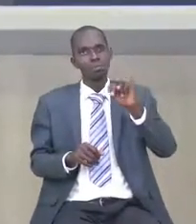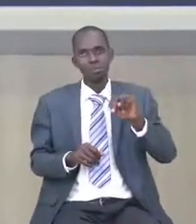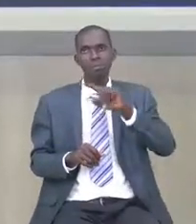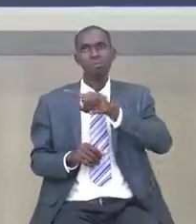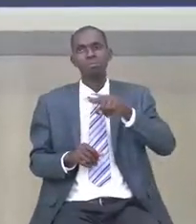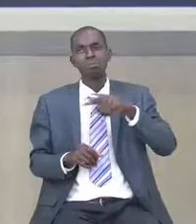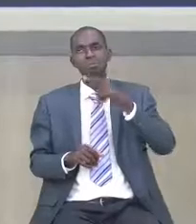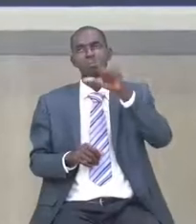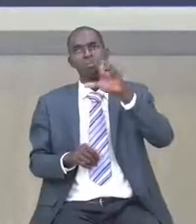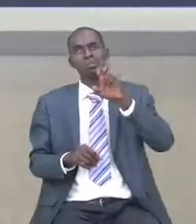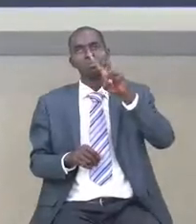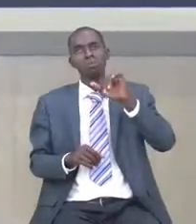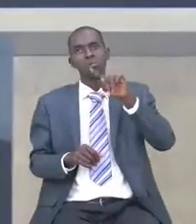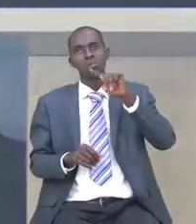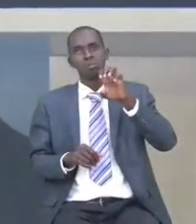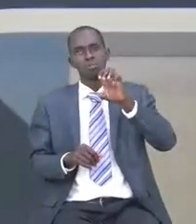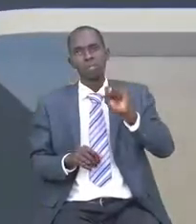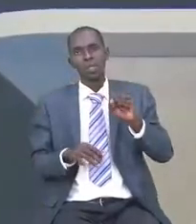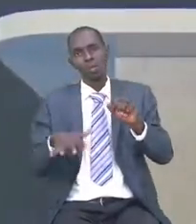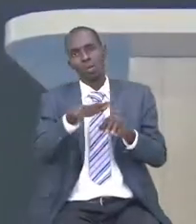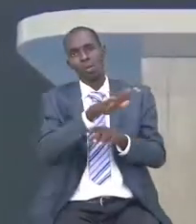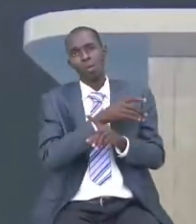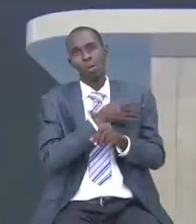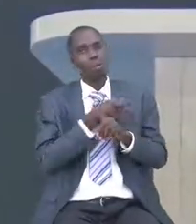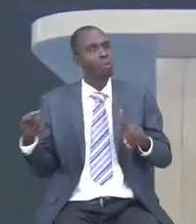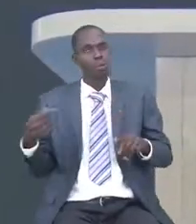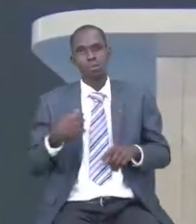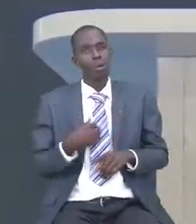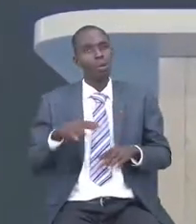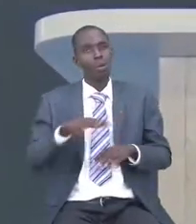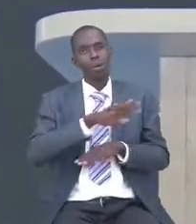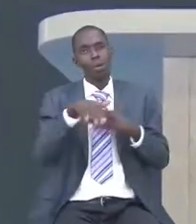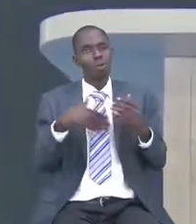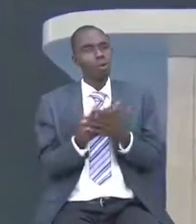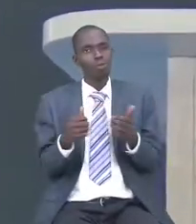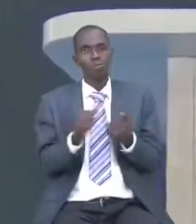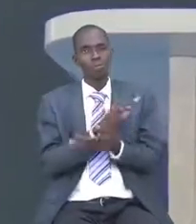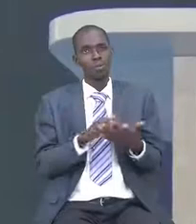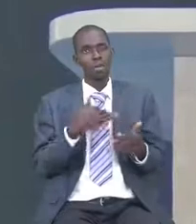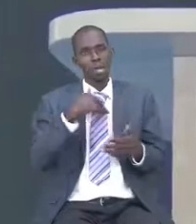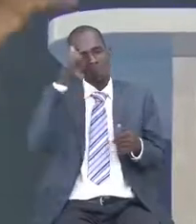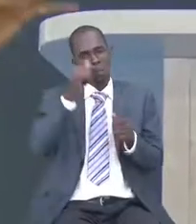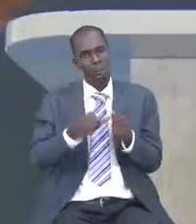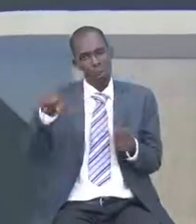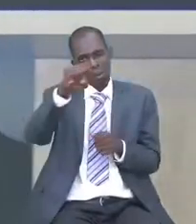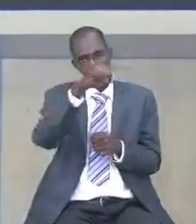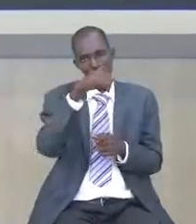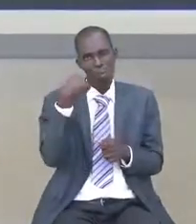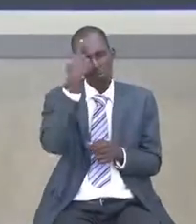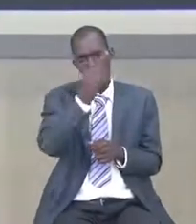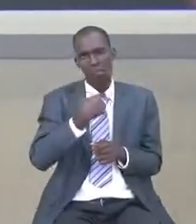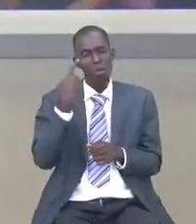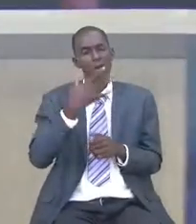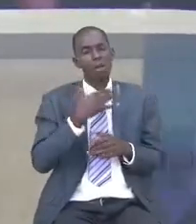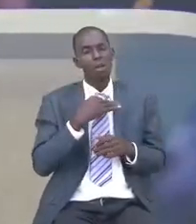tous ces gens-là. Et ils continuent à se rappeler le regard de leur visage. Oh, ils étaient cruels. Et plus vous pensez